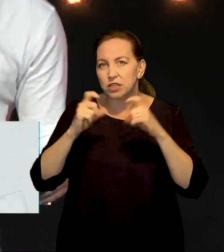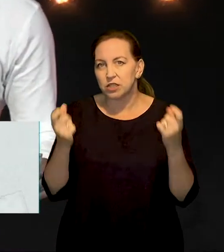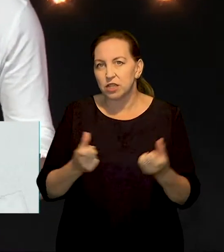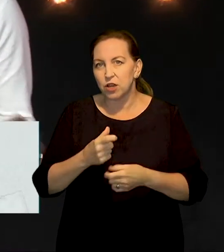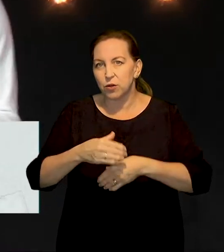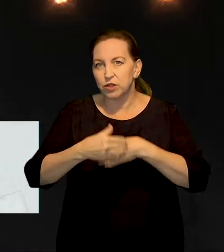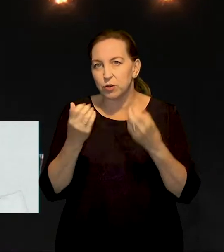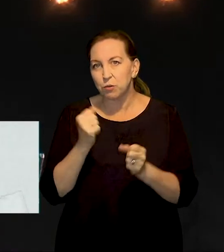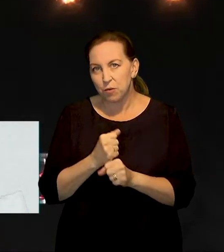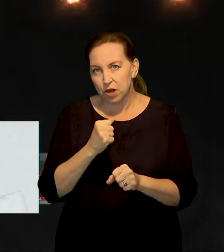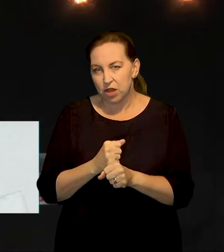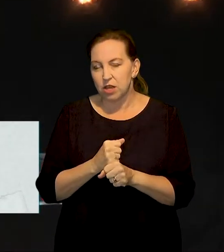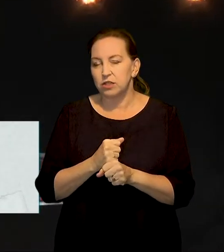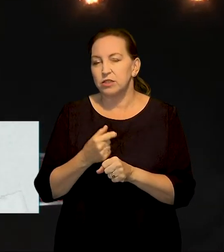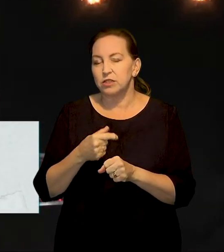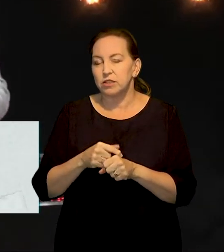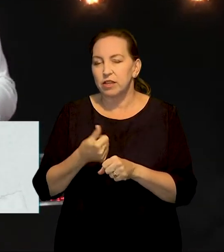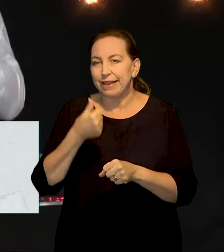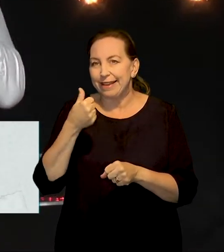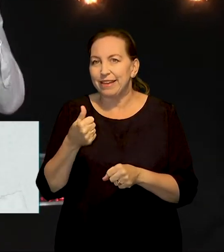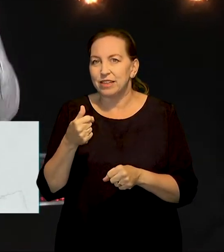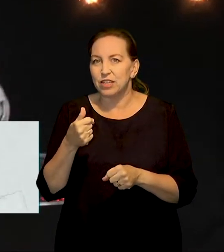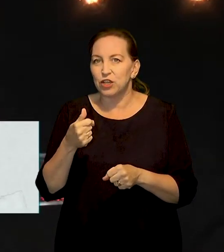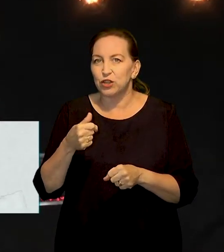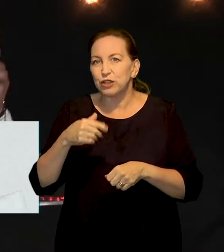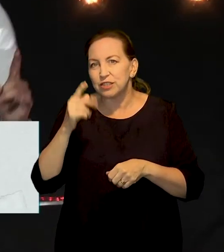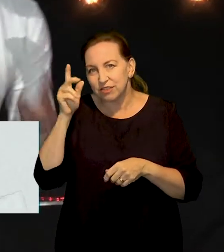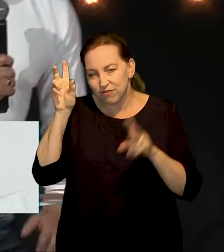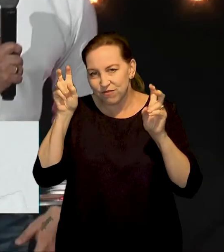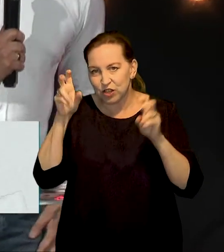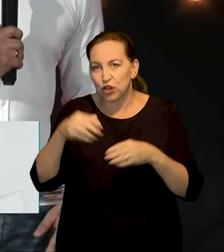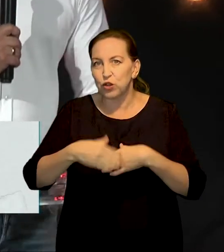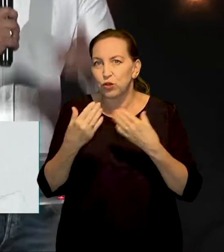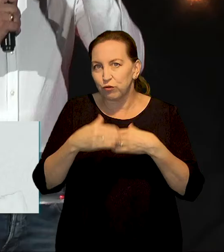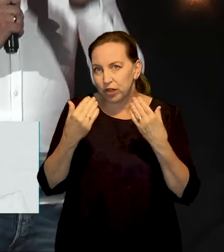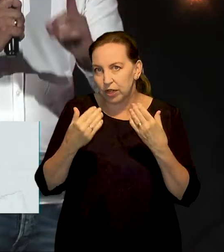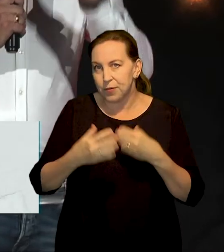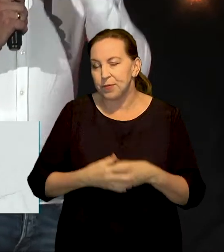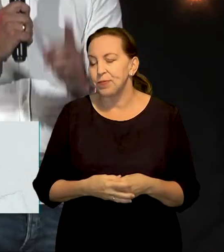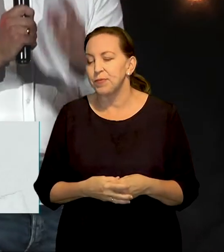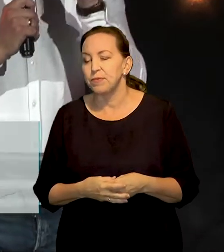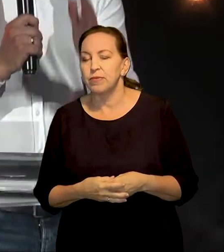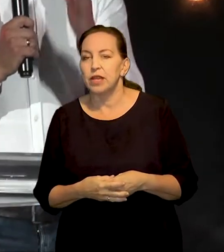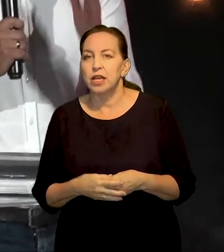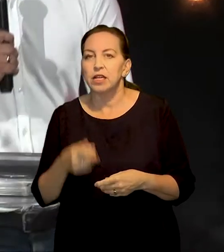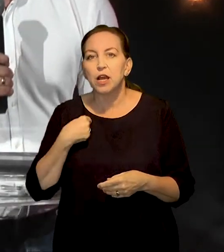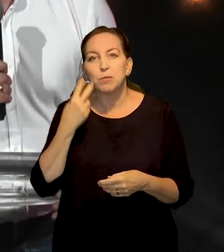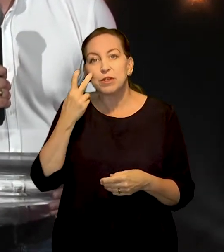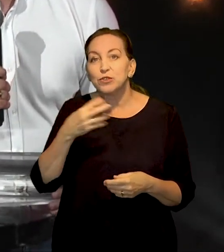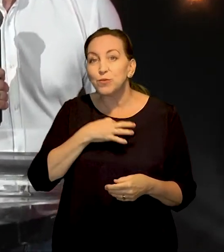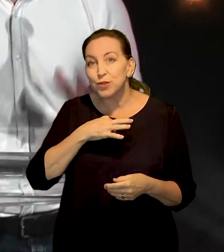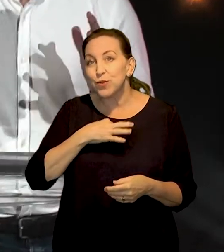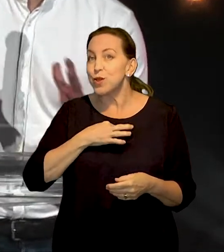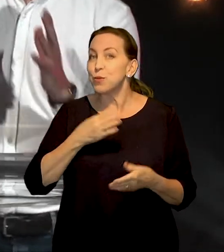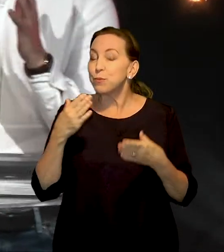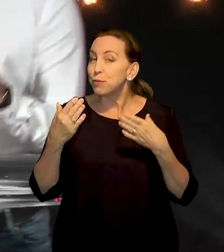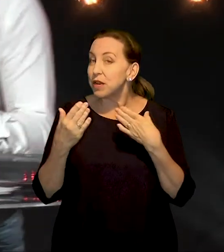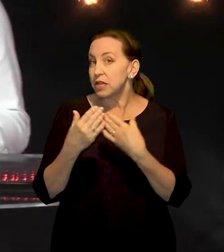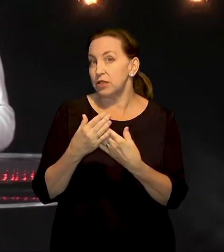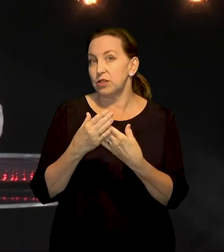dzień całej pracy. Ale kiedy przyglądamy się temu bliżej, przyglądamy się temu właścicielowi trochę bliżej,